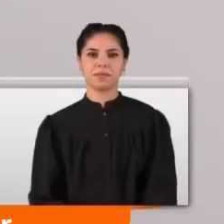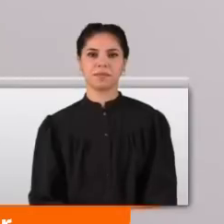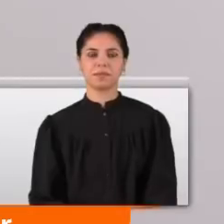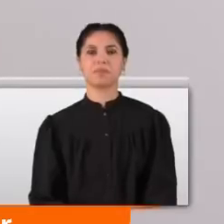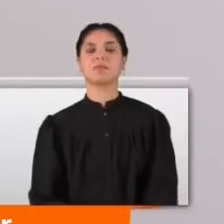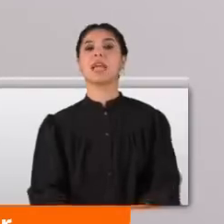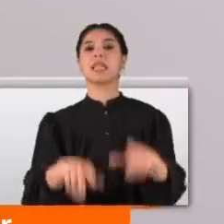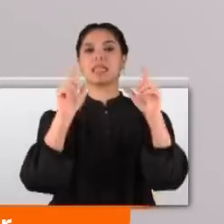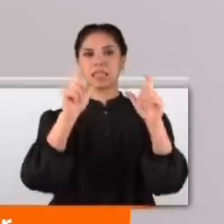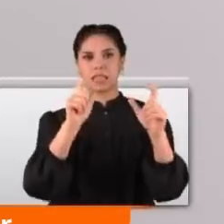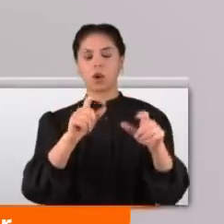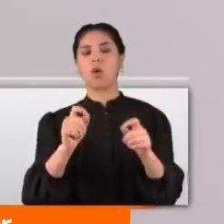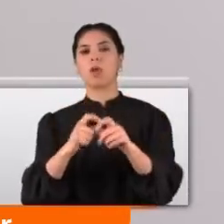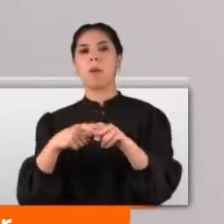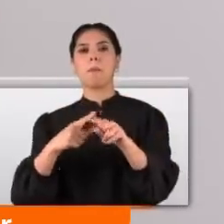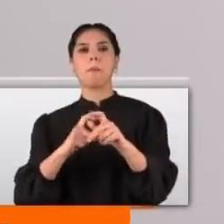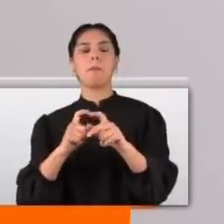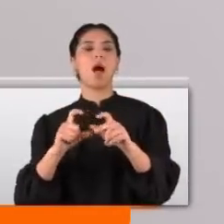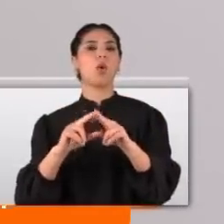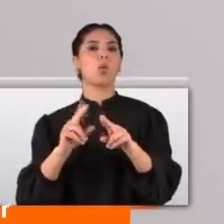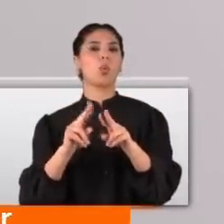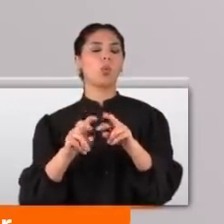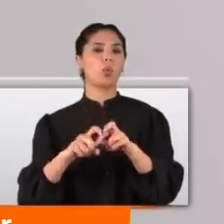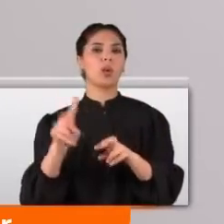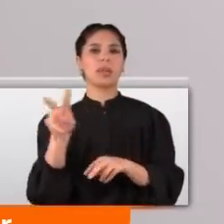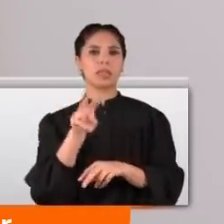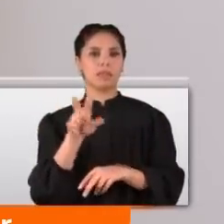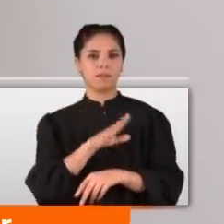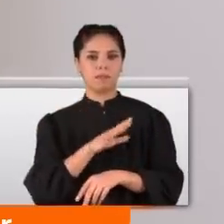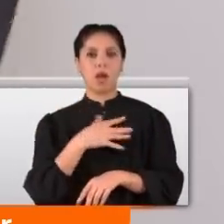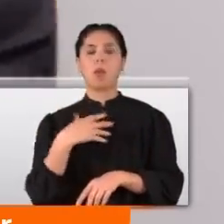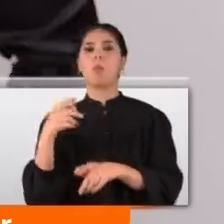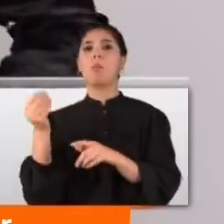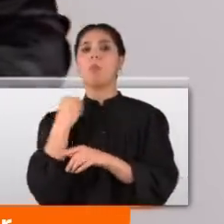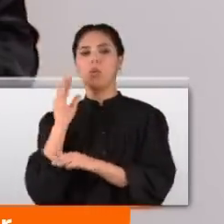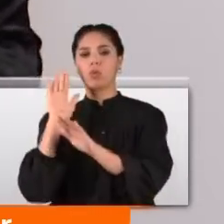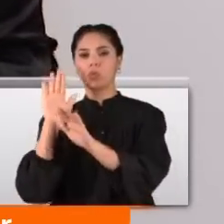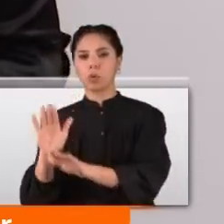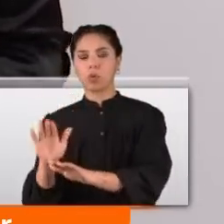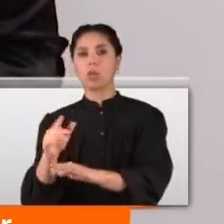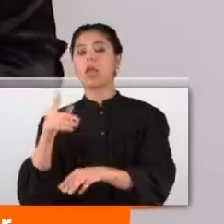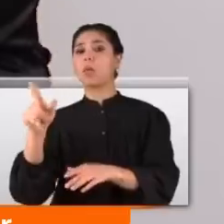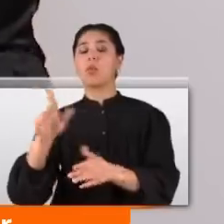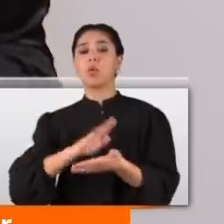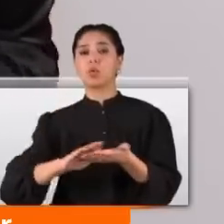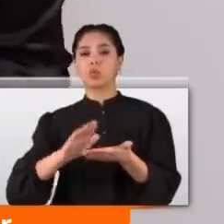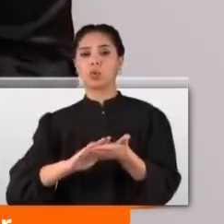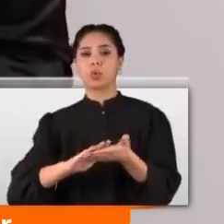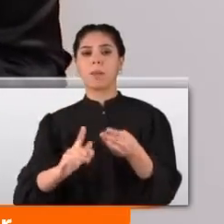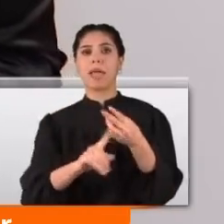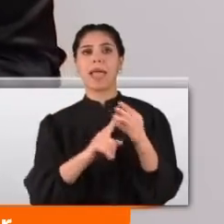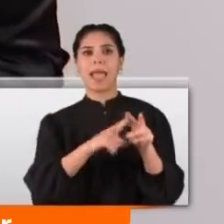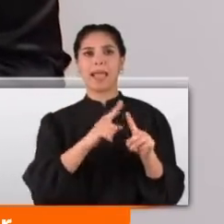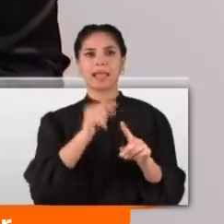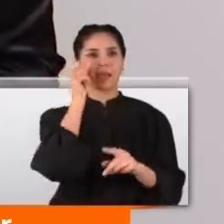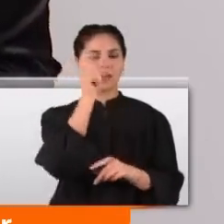Hem SSK'lı hem de Bağkurlusunuz. Bağkur borcunuzu dondurdunuz. İşte yapılandırmada EYT'liye SSK'lı